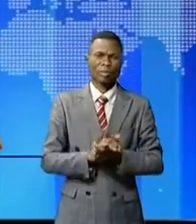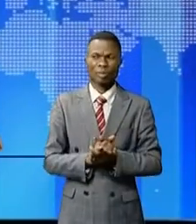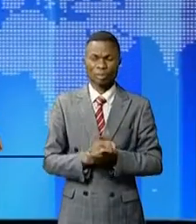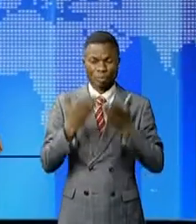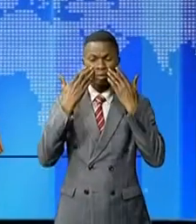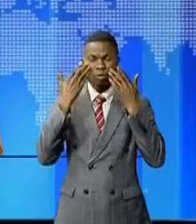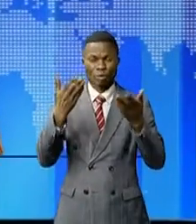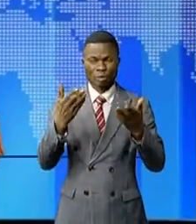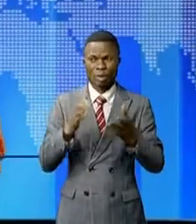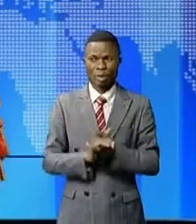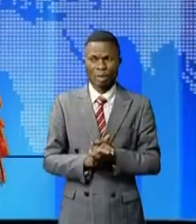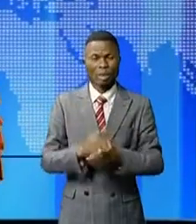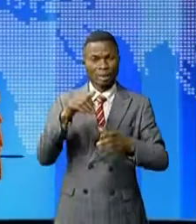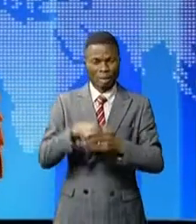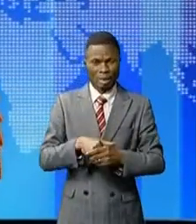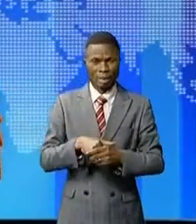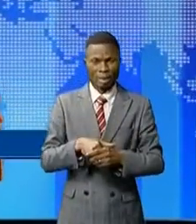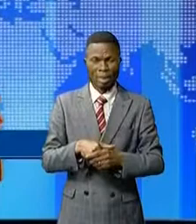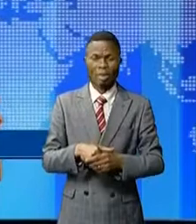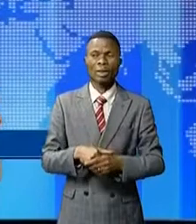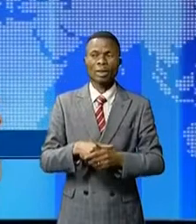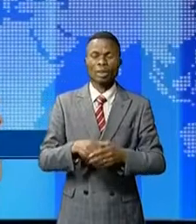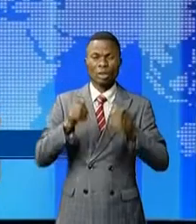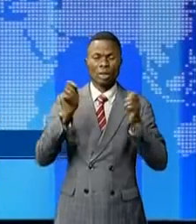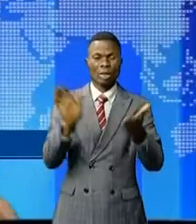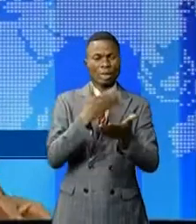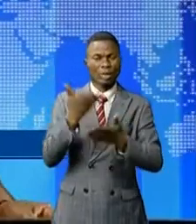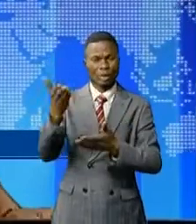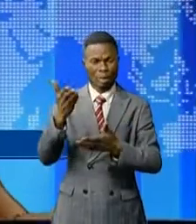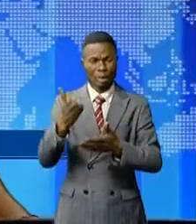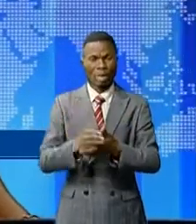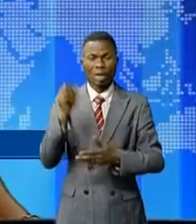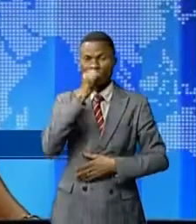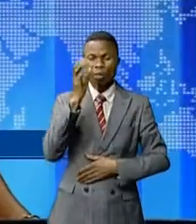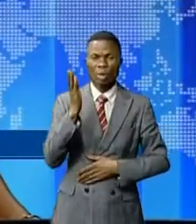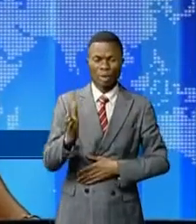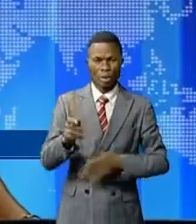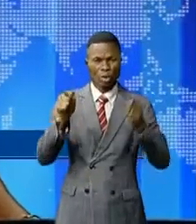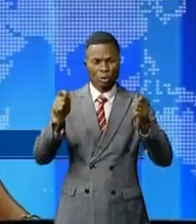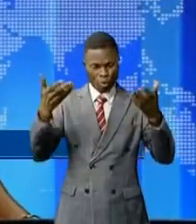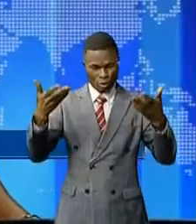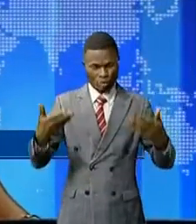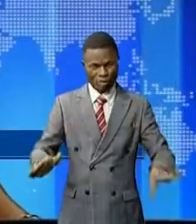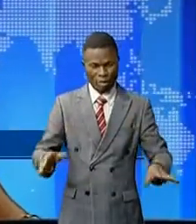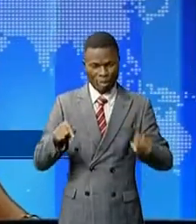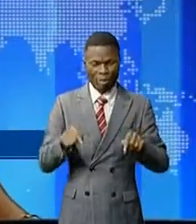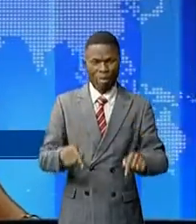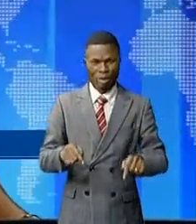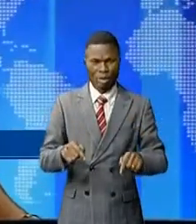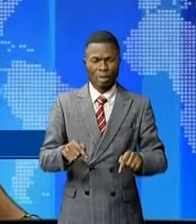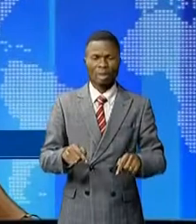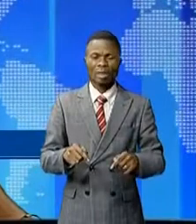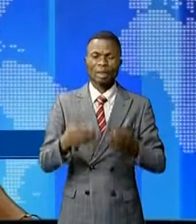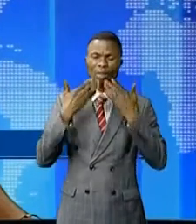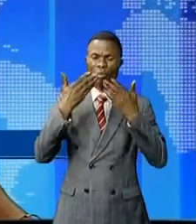Et voilà, c'est à travers, avec cette chanson de Lambo Makiadi que nous mettons un point dans ce